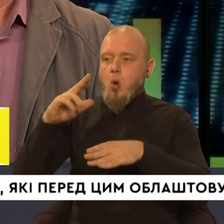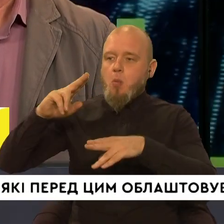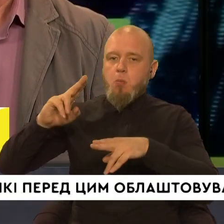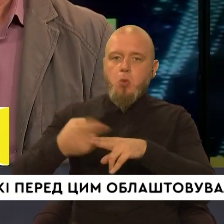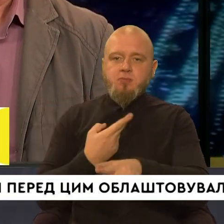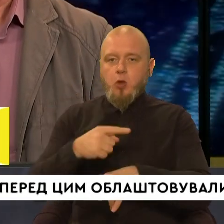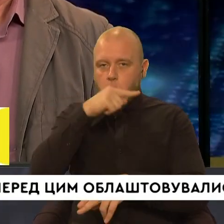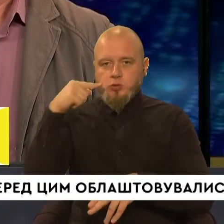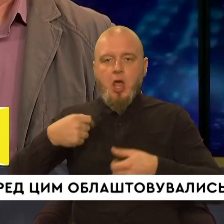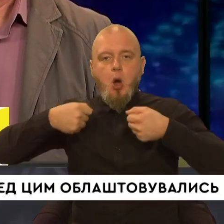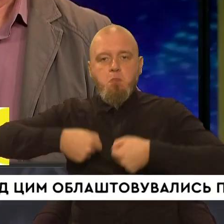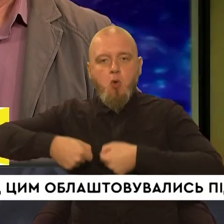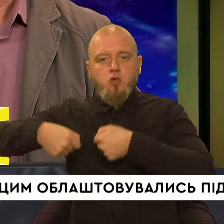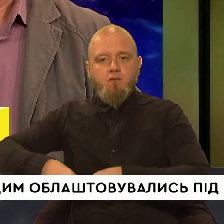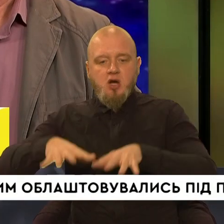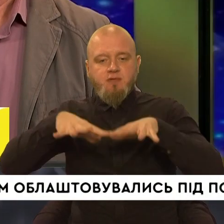Росії повноважень.